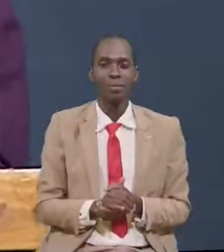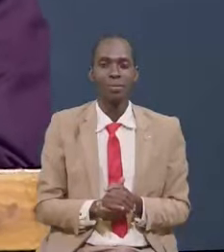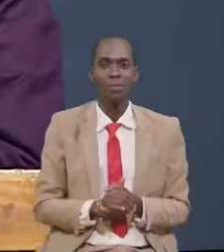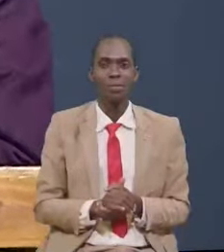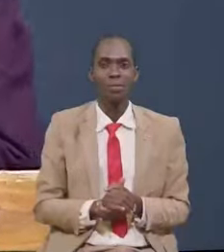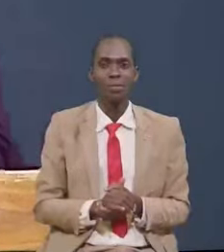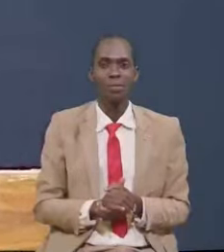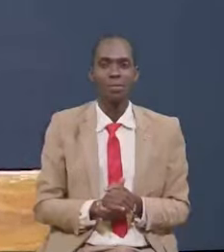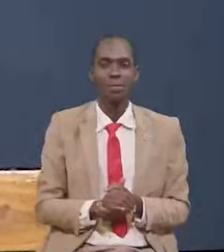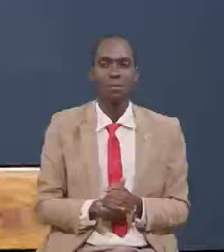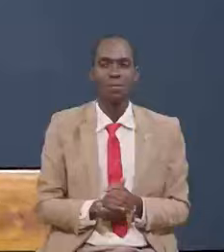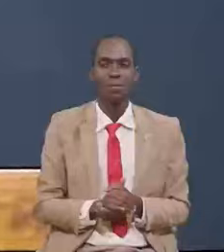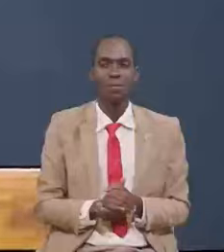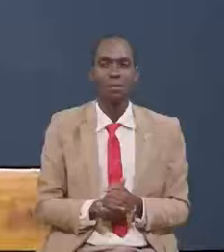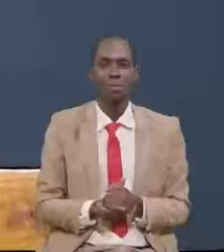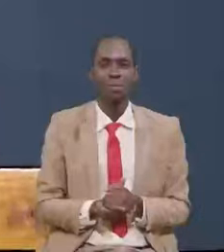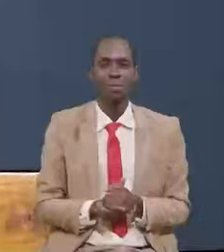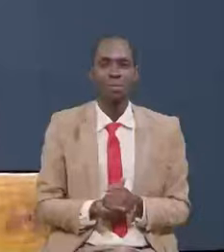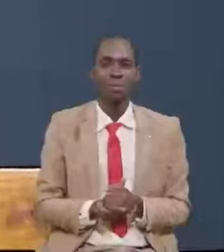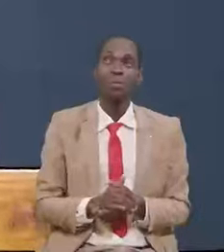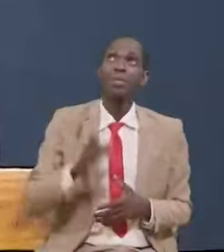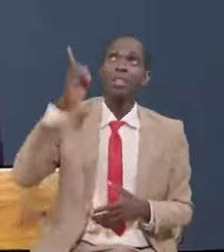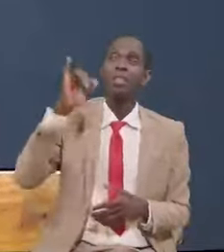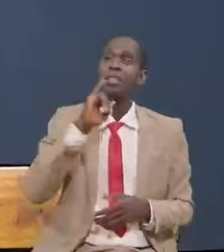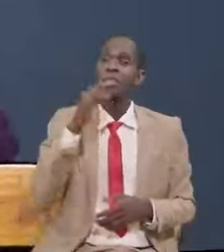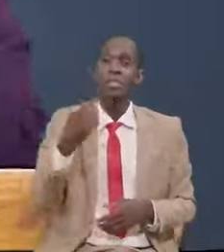te concernant et il sait comment te transformer. Il est le Prince de paix.